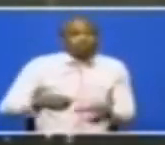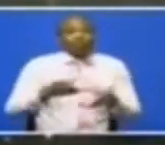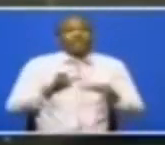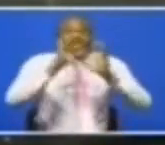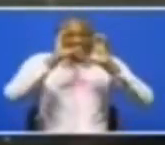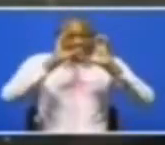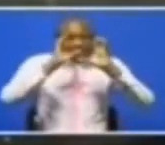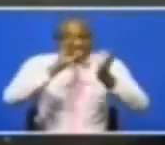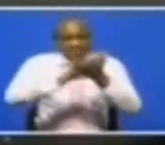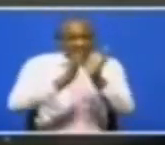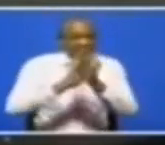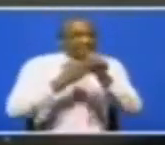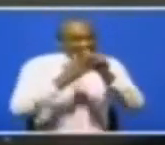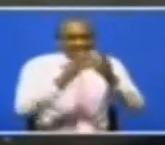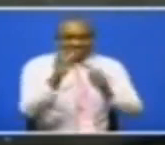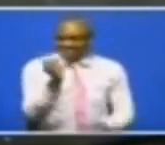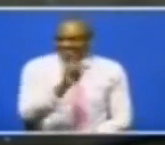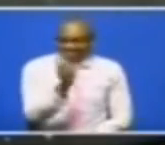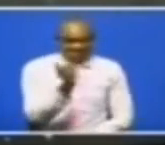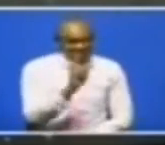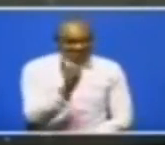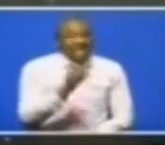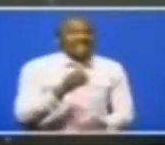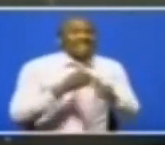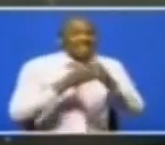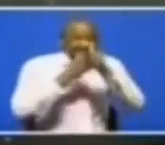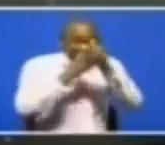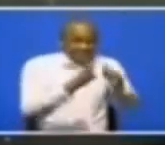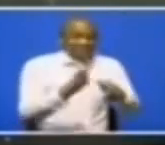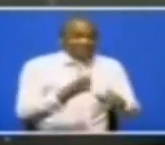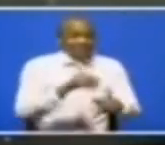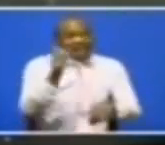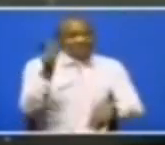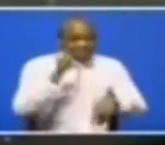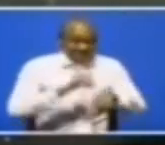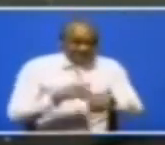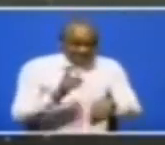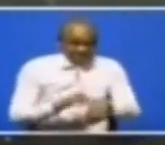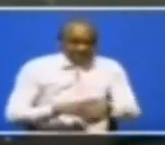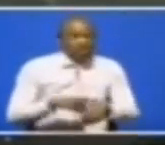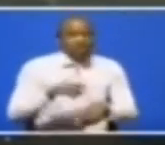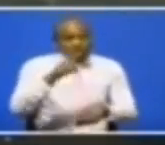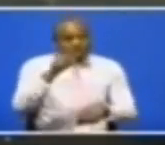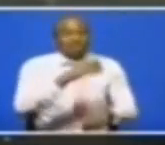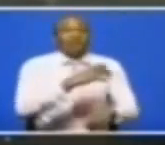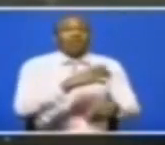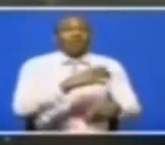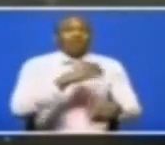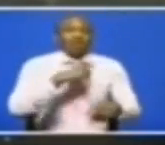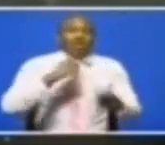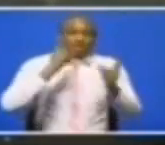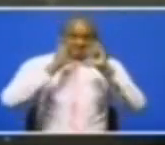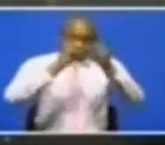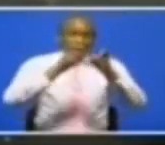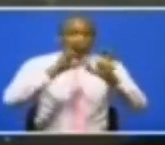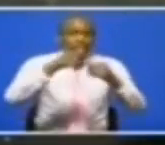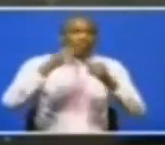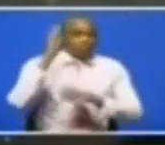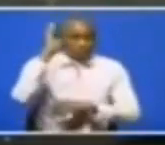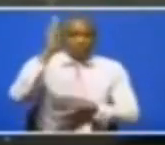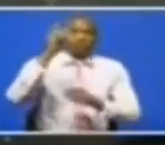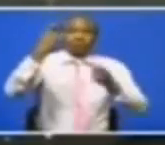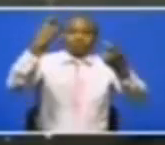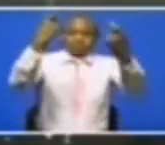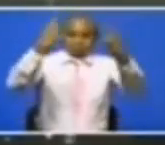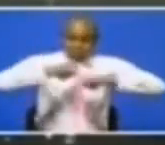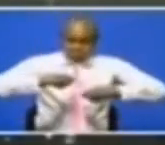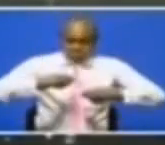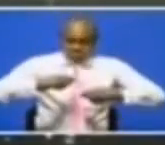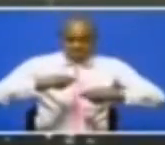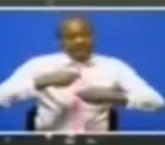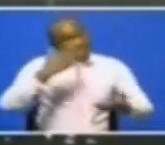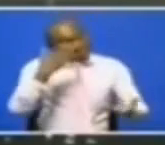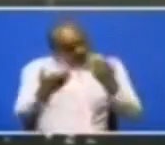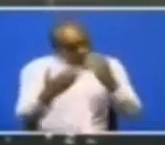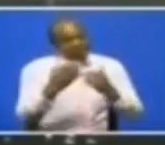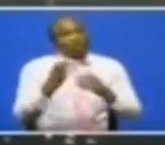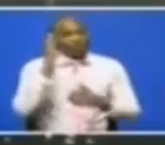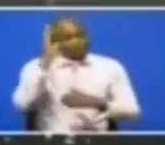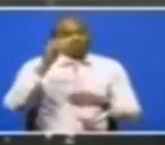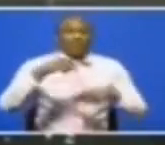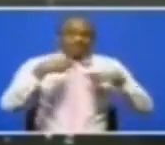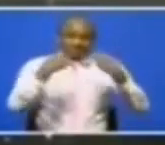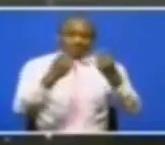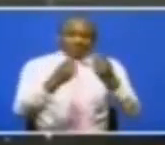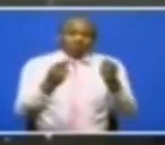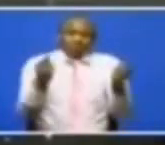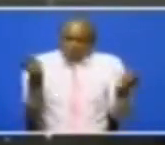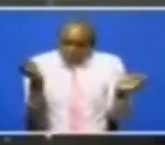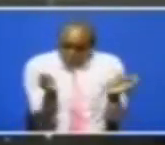ukanywa ukawa nao. Uongozi wakati mwingine ni kipawa kutoka kwa Mungu. Unaweza ukapewa jukumu